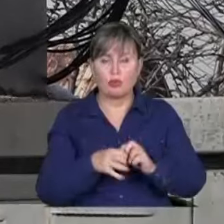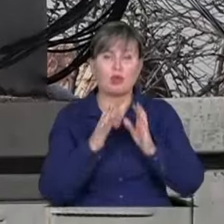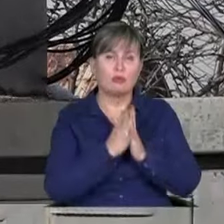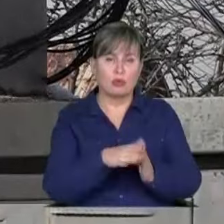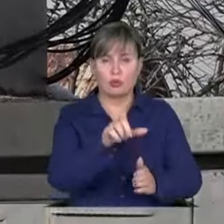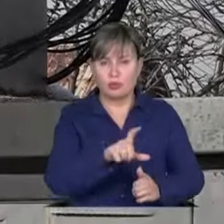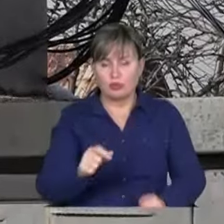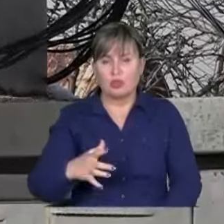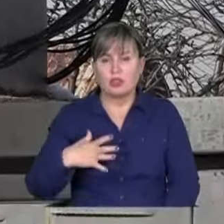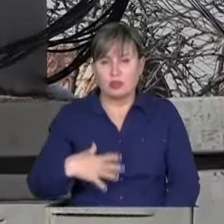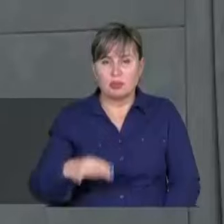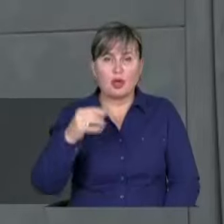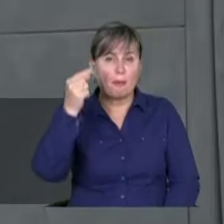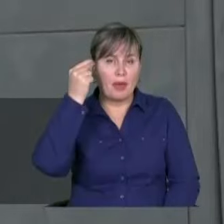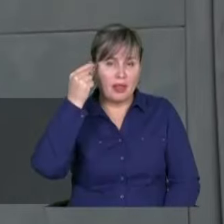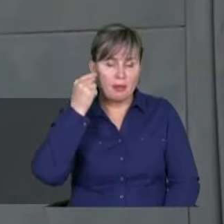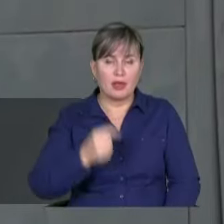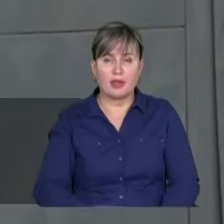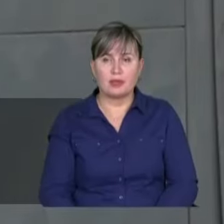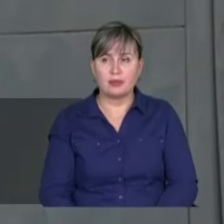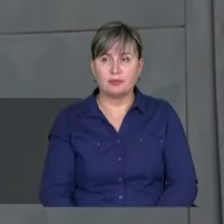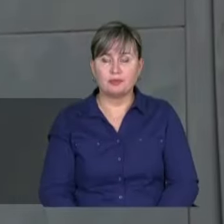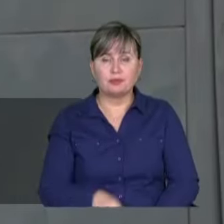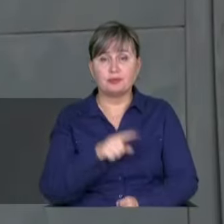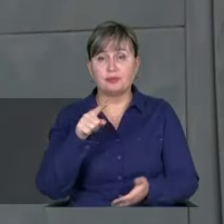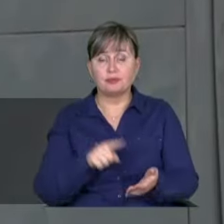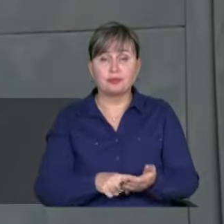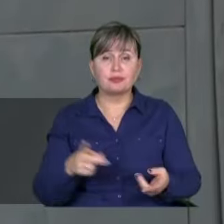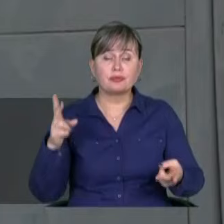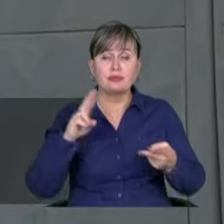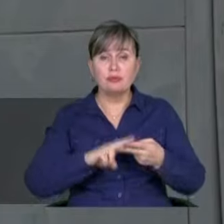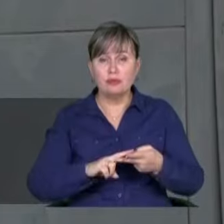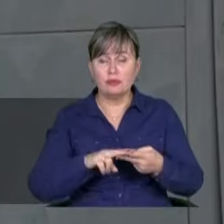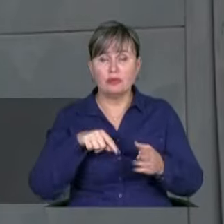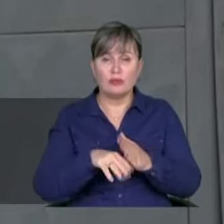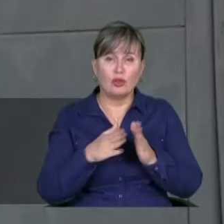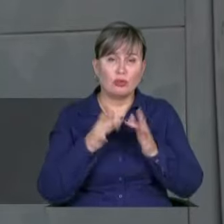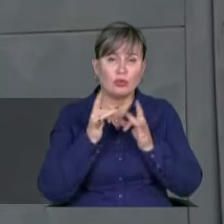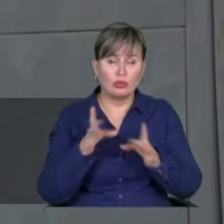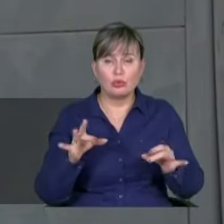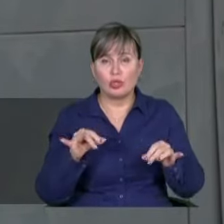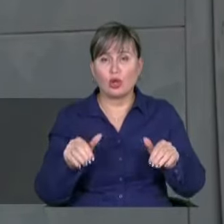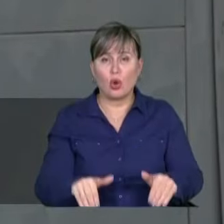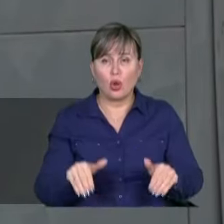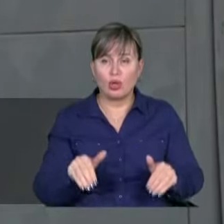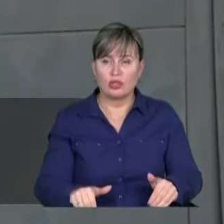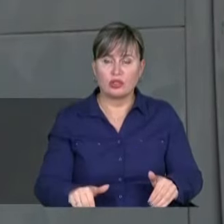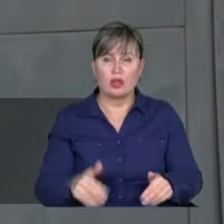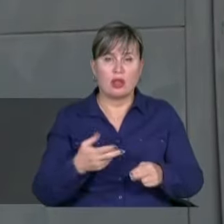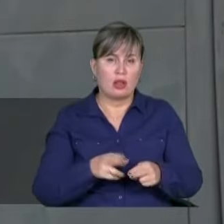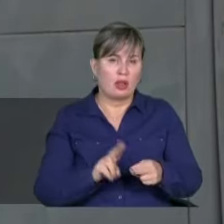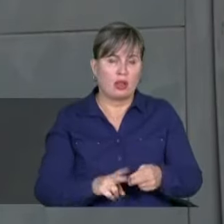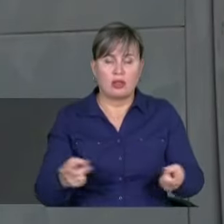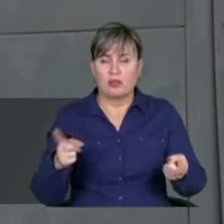сельчан терпения и понимания. С вопросов касательно подключения Дома культуры и колледжа, то они никак